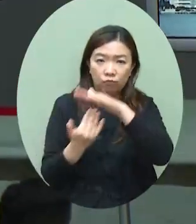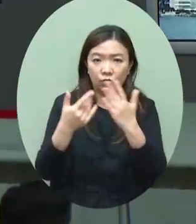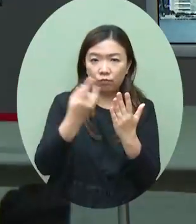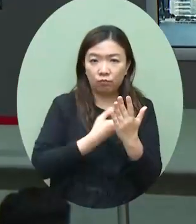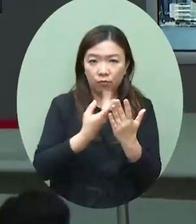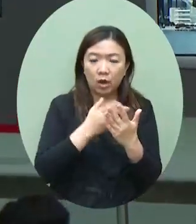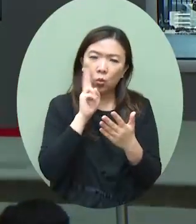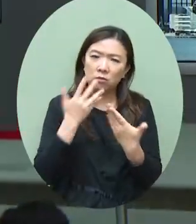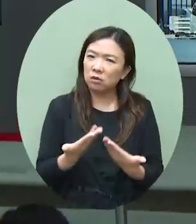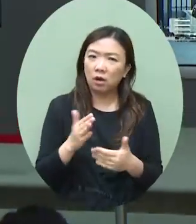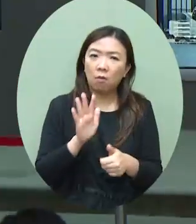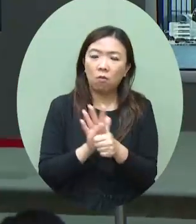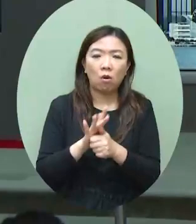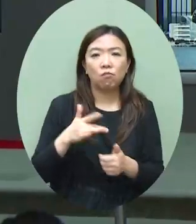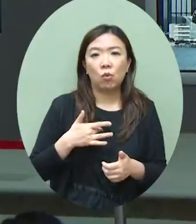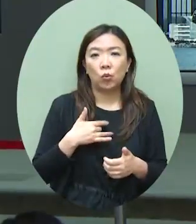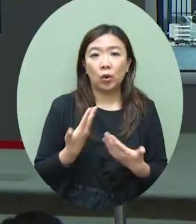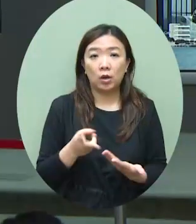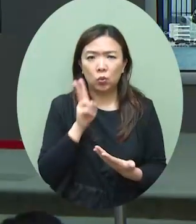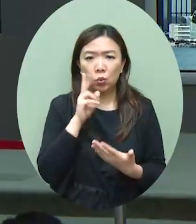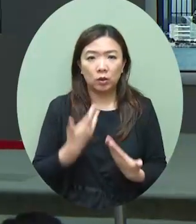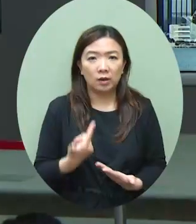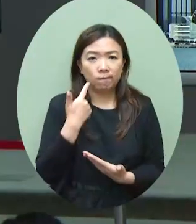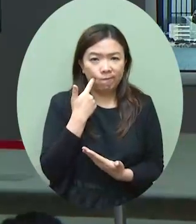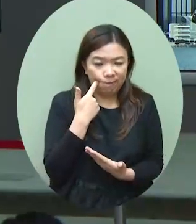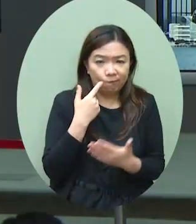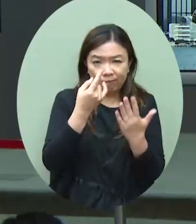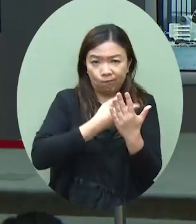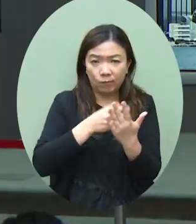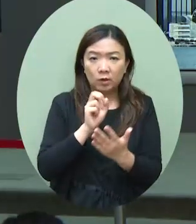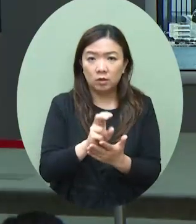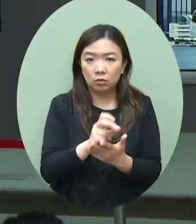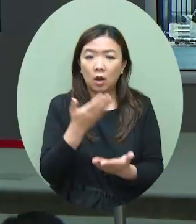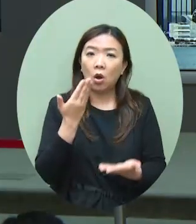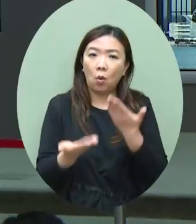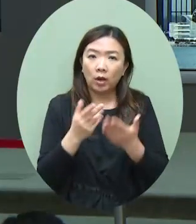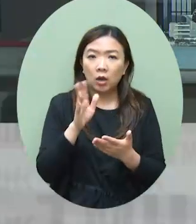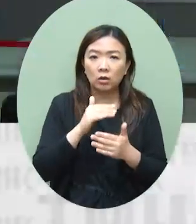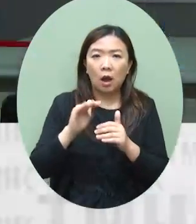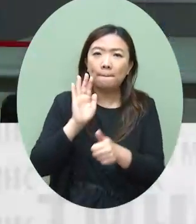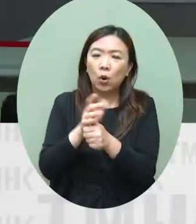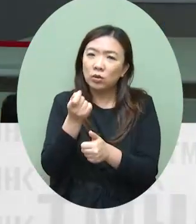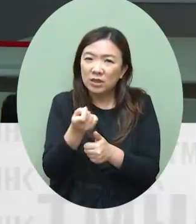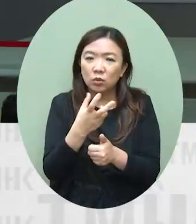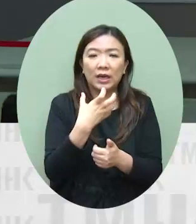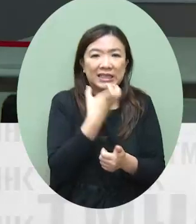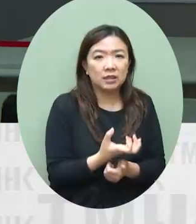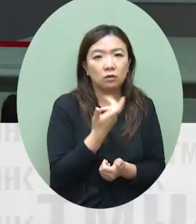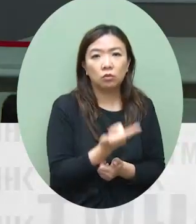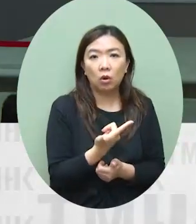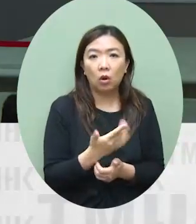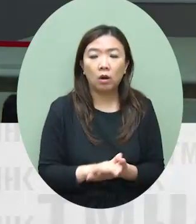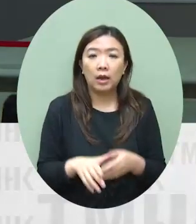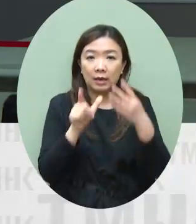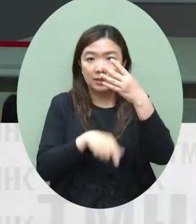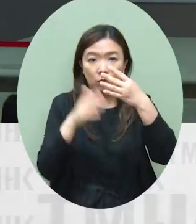大。如果繼續採用呢一個嚴厲嘅熔斷標準嘅話，就會贏粒糖輸間廠啦。咁由今個月初到20